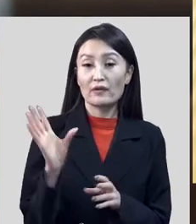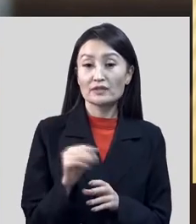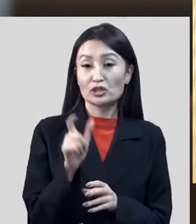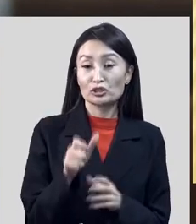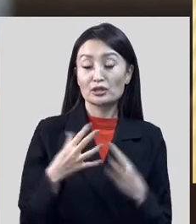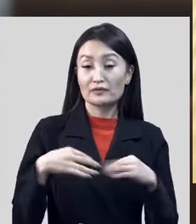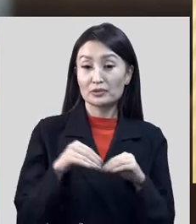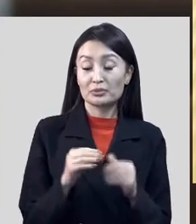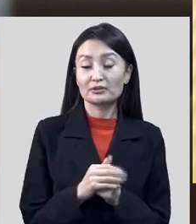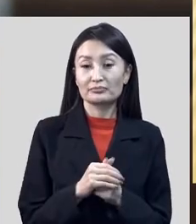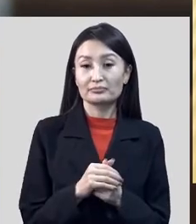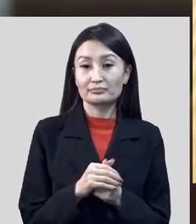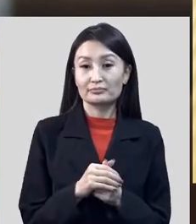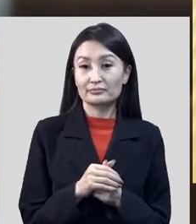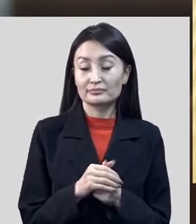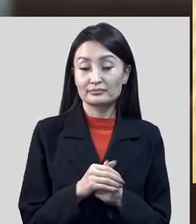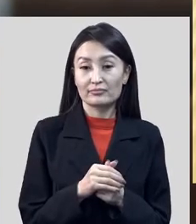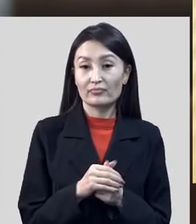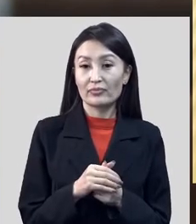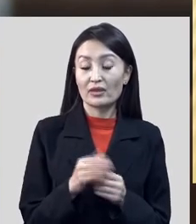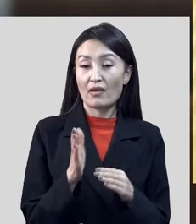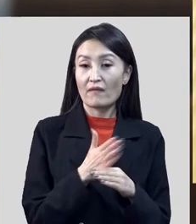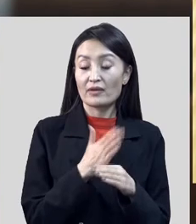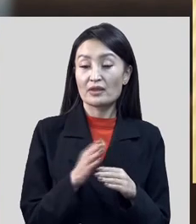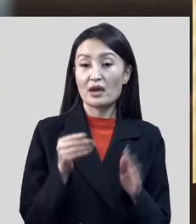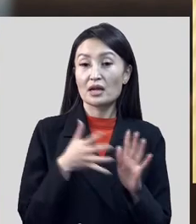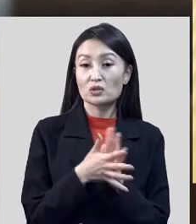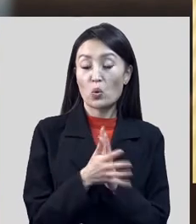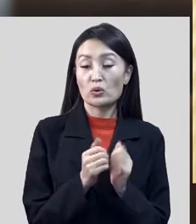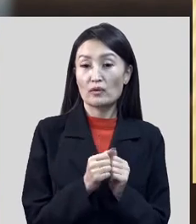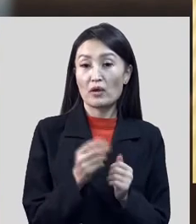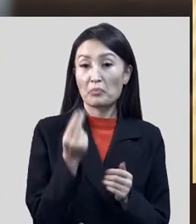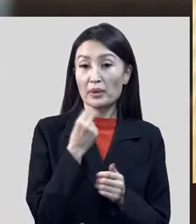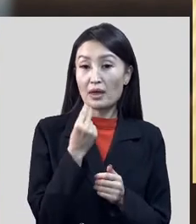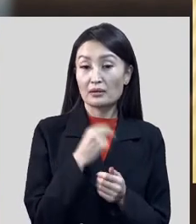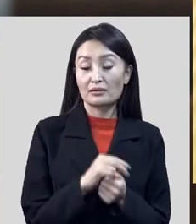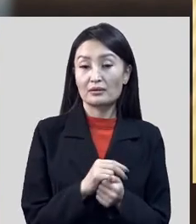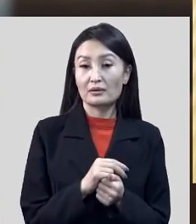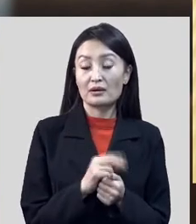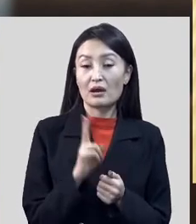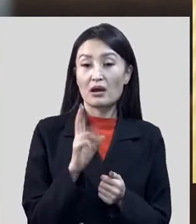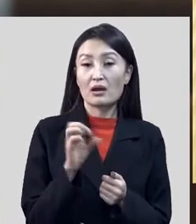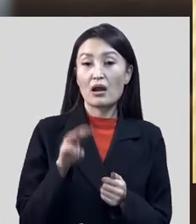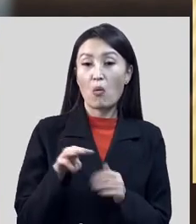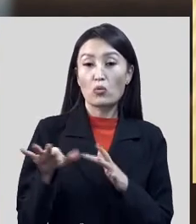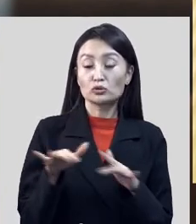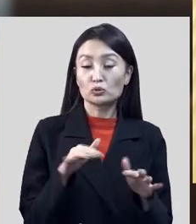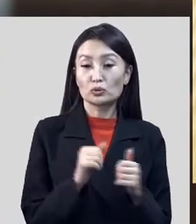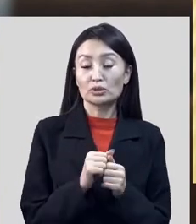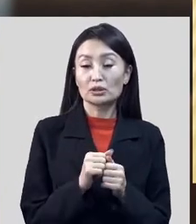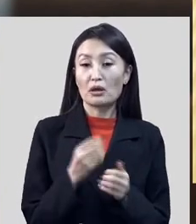членов семьи виды расходов питание коммунальные услуги